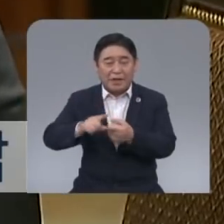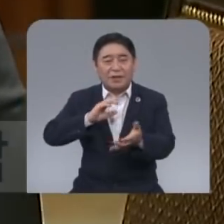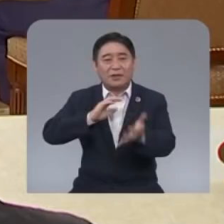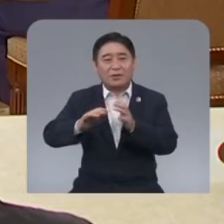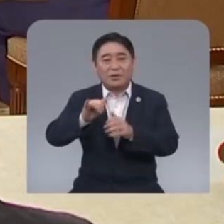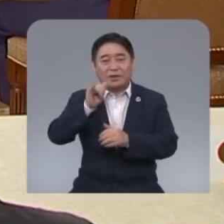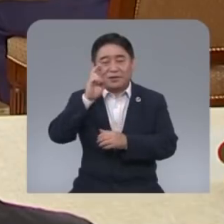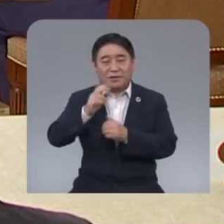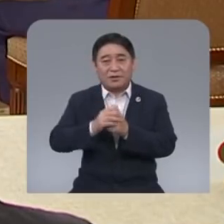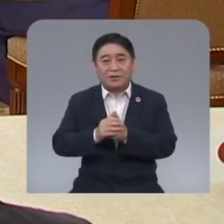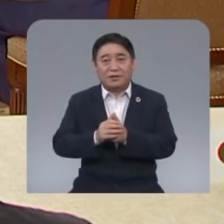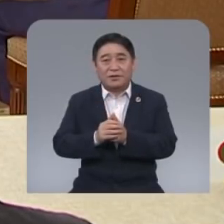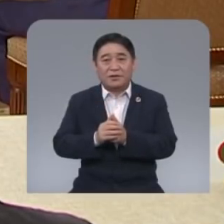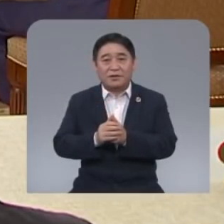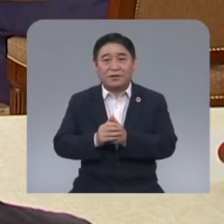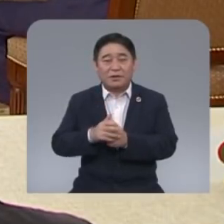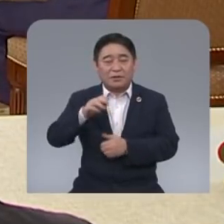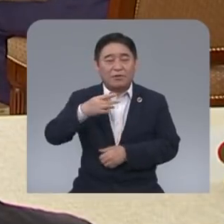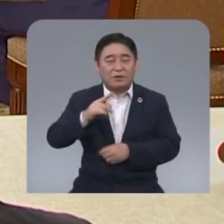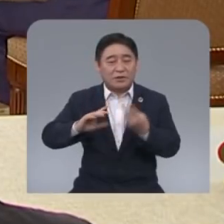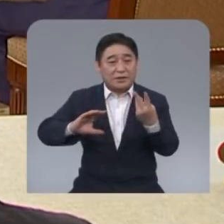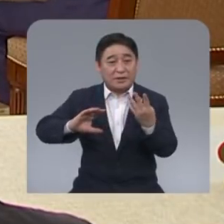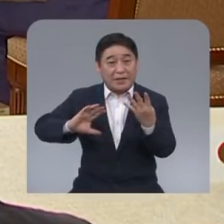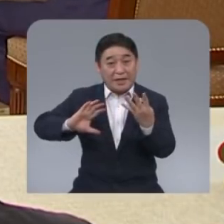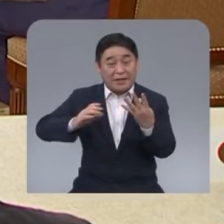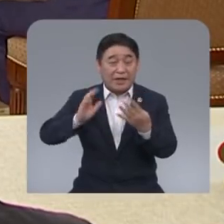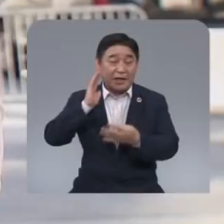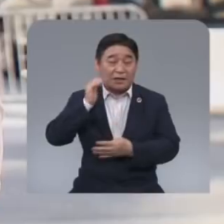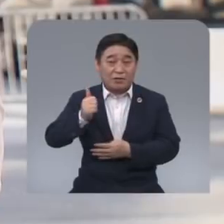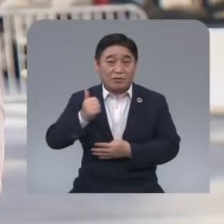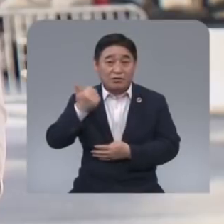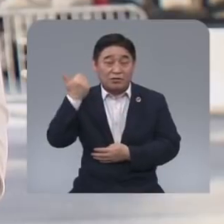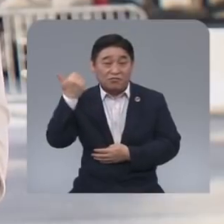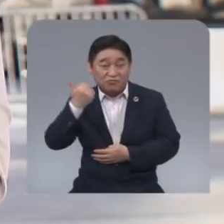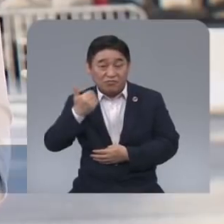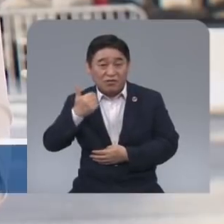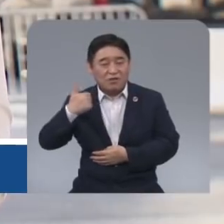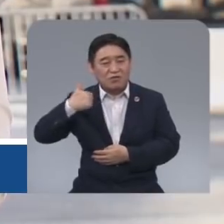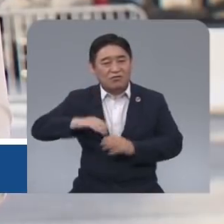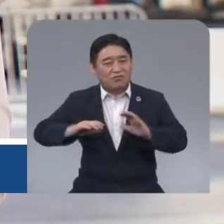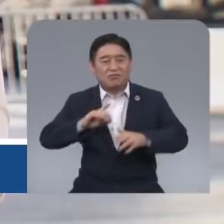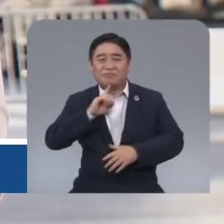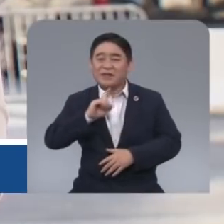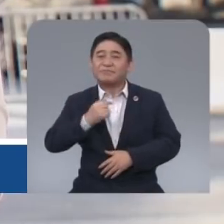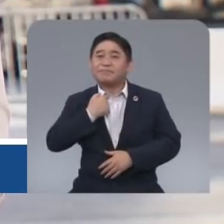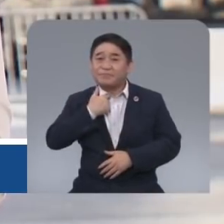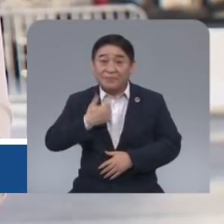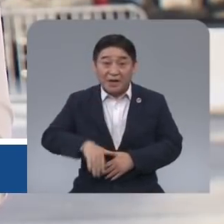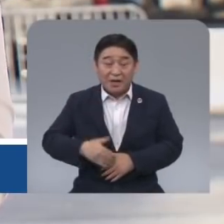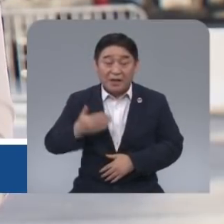보입니다. 쿼드 4개국 정상은 누구도 명시적으로 중국을 언급하진 않았지만 민주주의